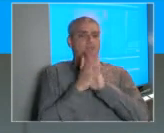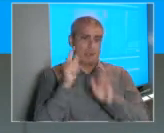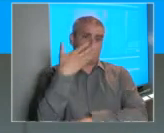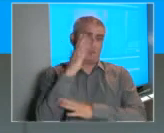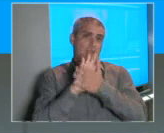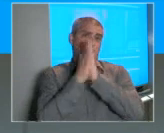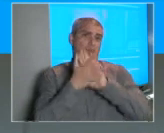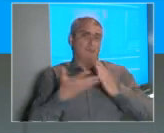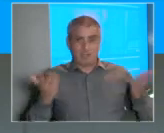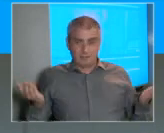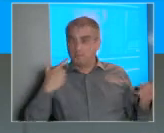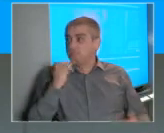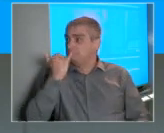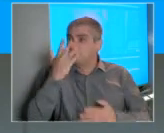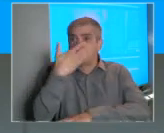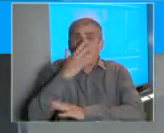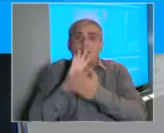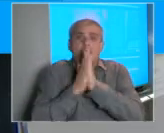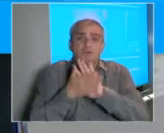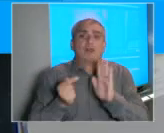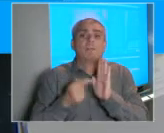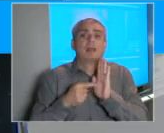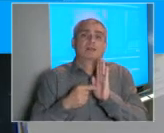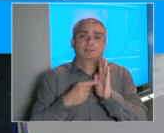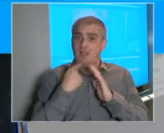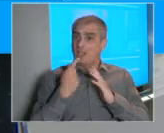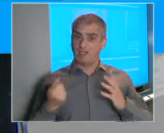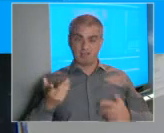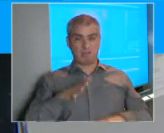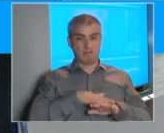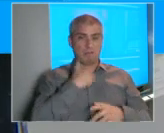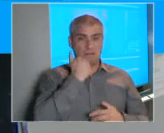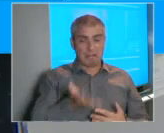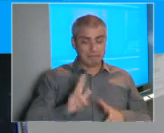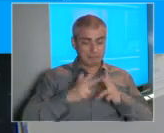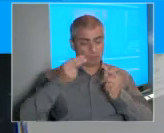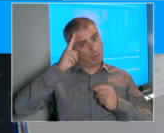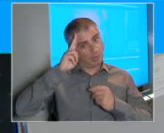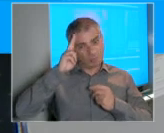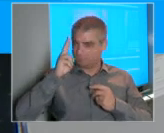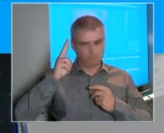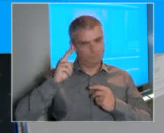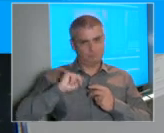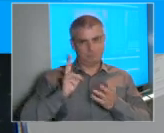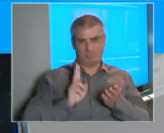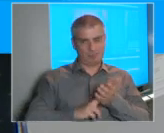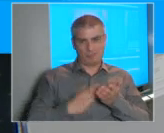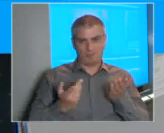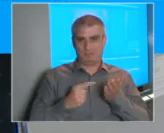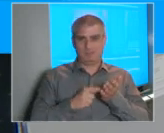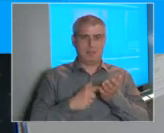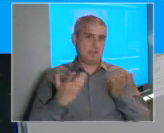המדינה השתנתה, זאת אומרת... נכון, המדינה השתנתה, לכן להגיד, רע לכם לציבור של הליכודניקים, זה כבר לא כל כך טיעון, כי